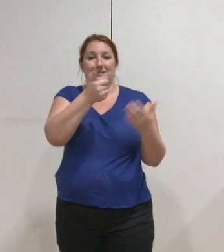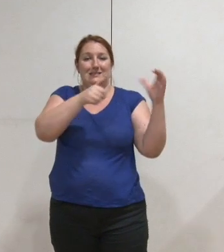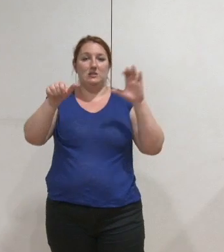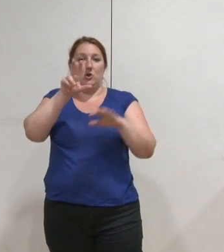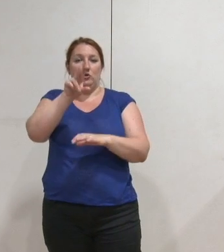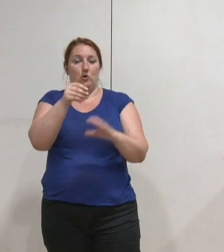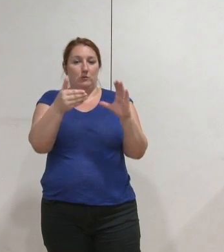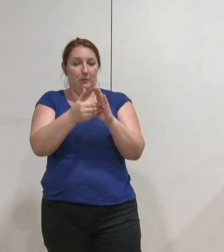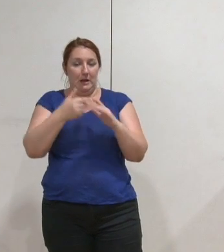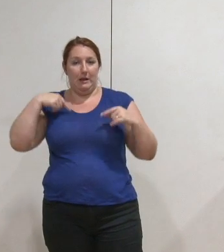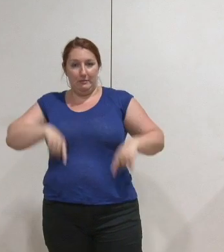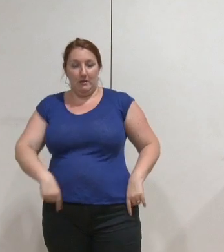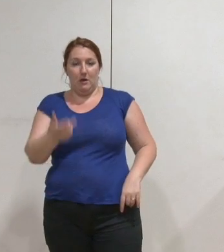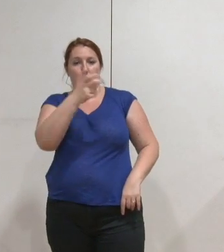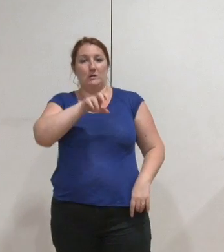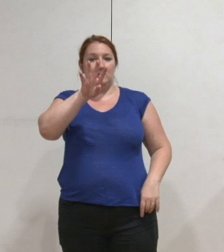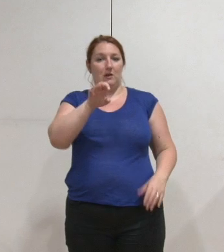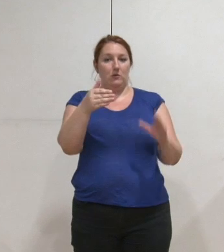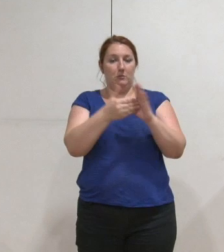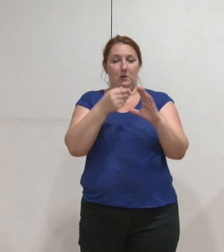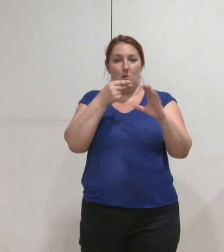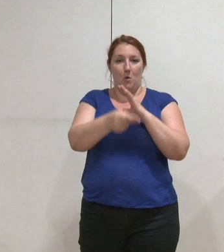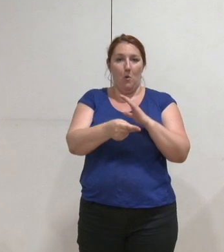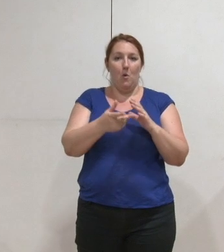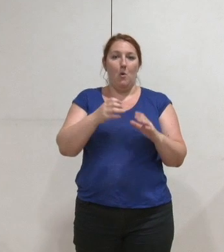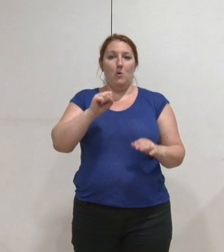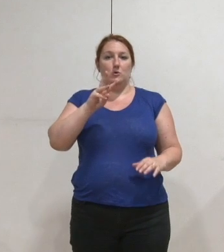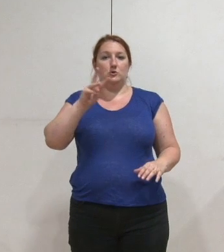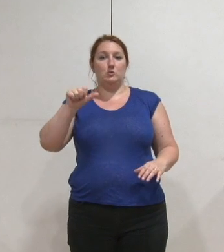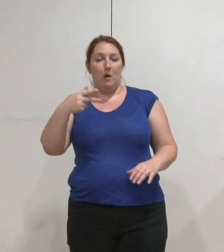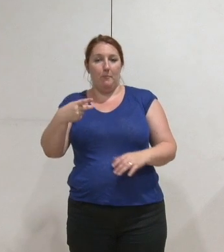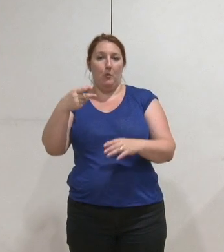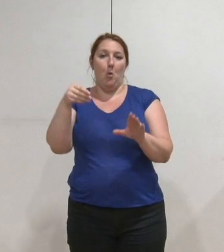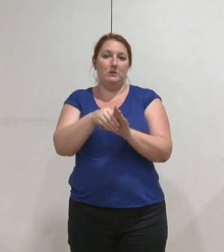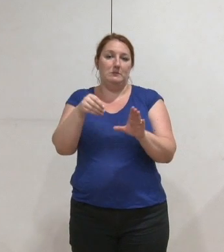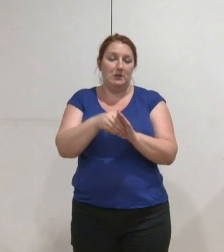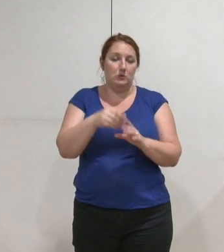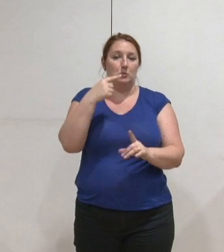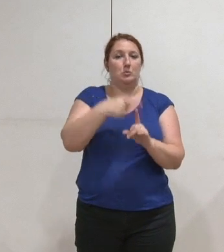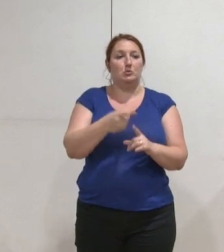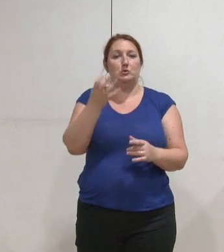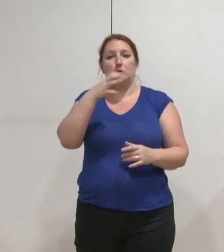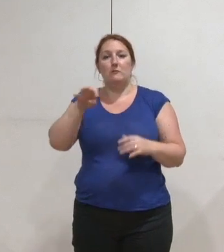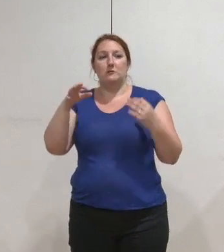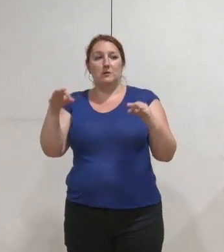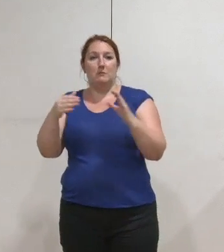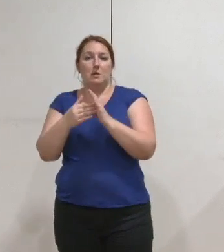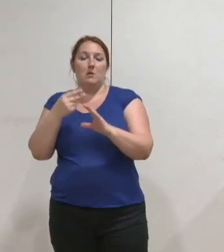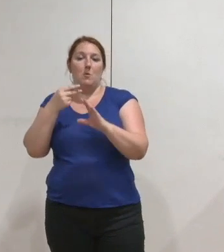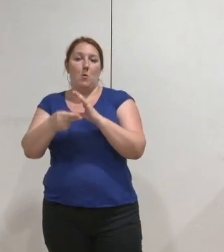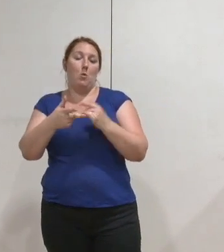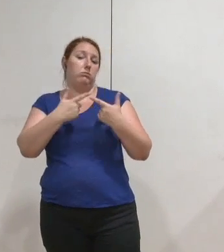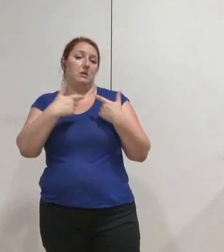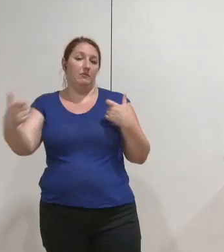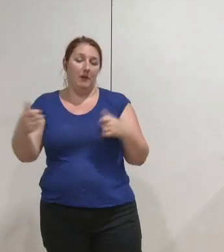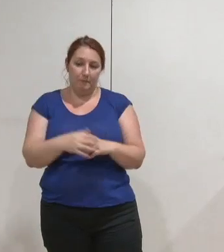340000 € d'optimisation de de swap et 910000 € de divers en